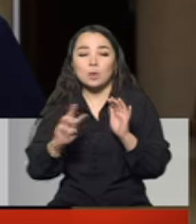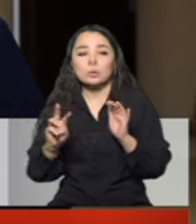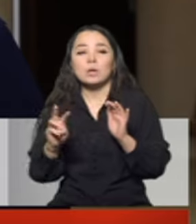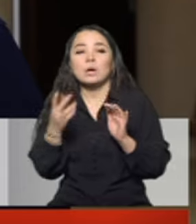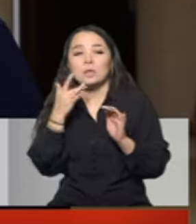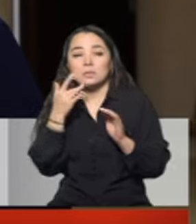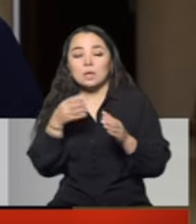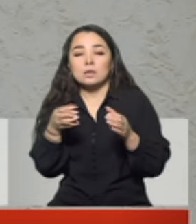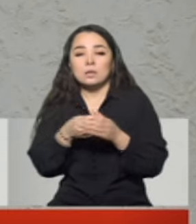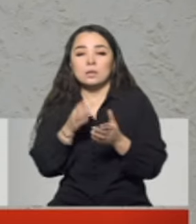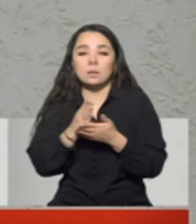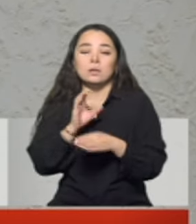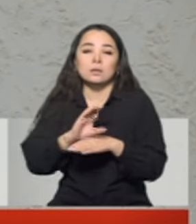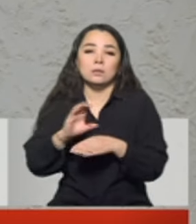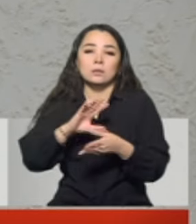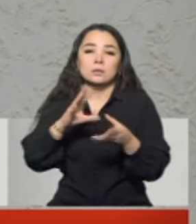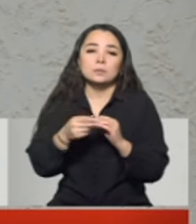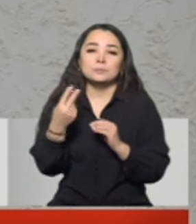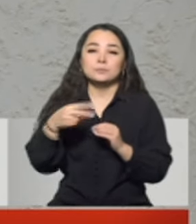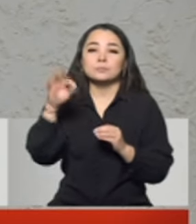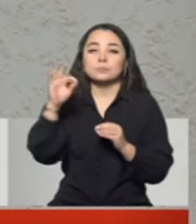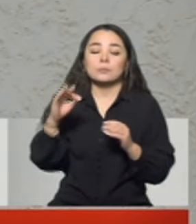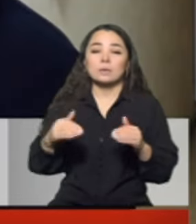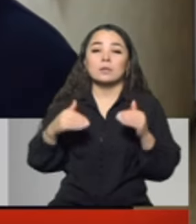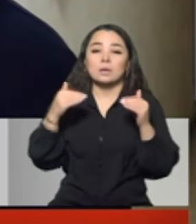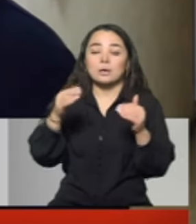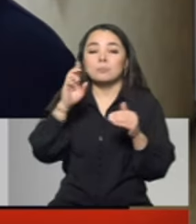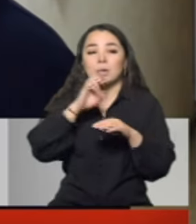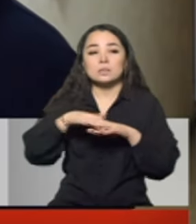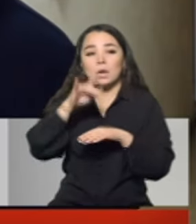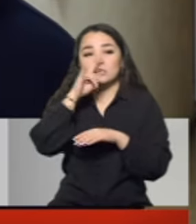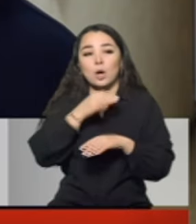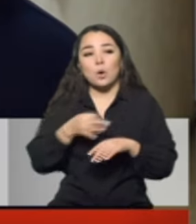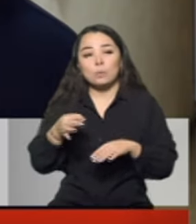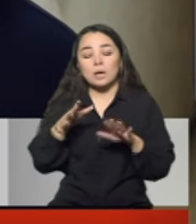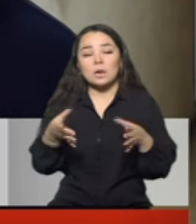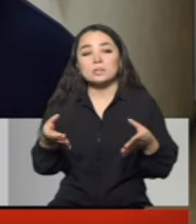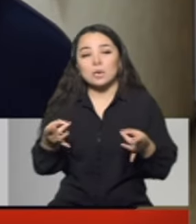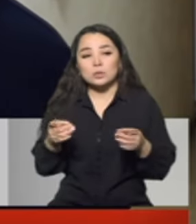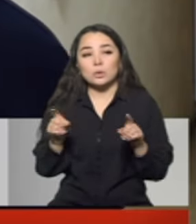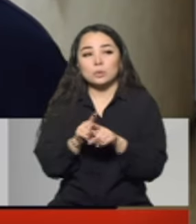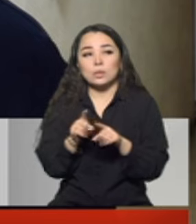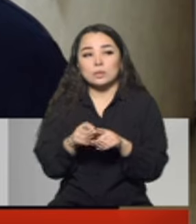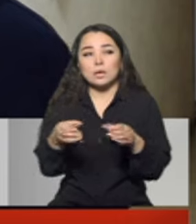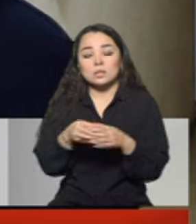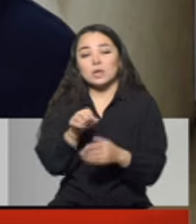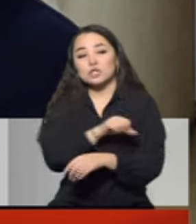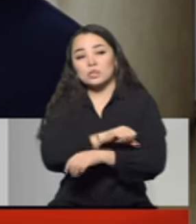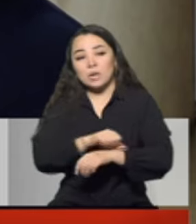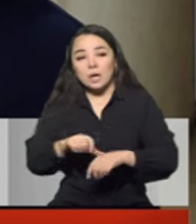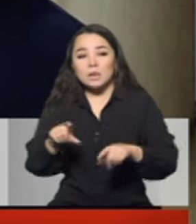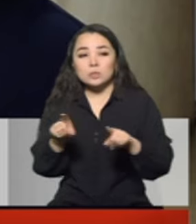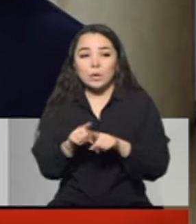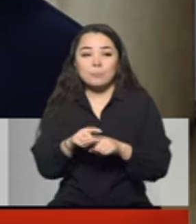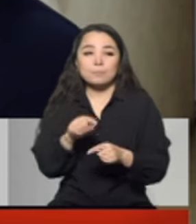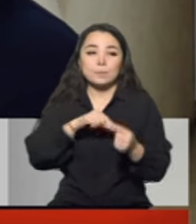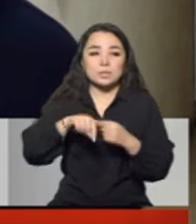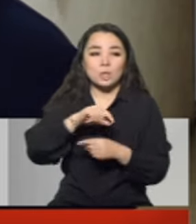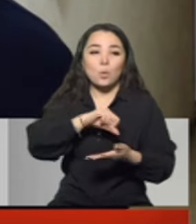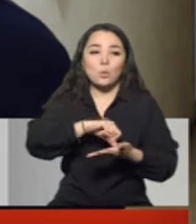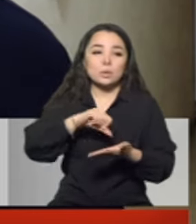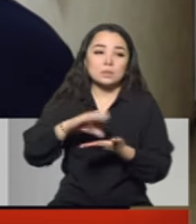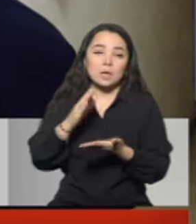Жалпы экспорт үлесі 20%-дан астам. Батыс Қазақстан облысы шекаралас облыс болғандықтан екі жақтың бизнес